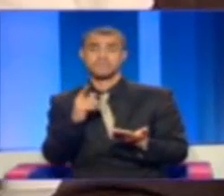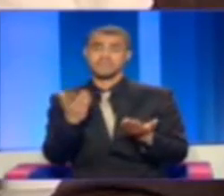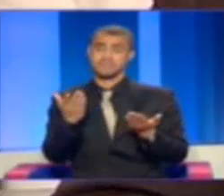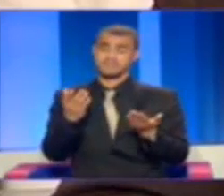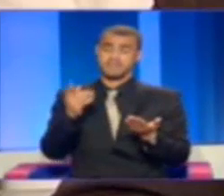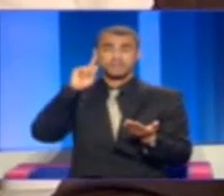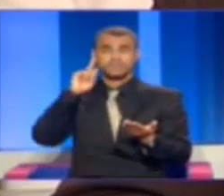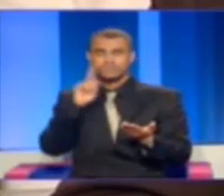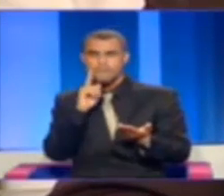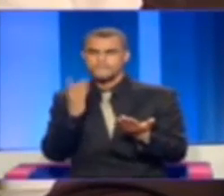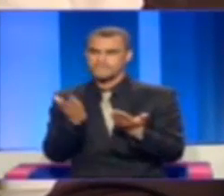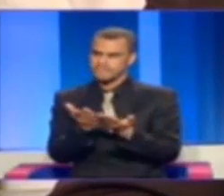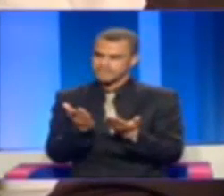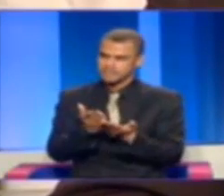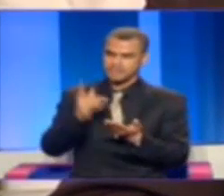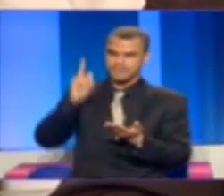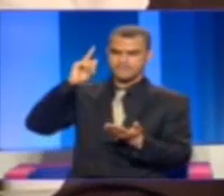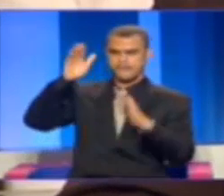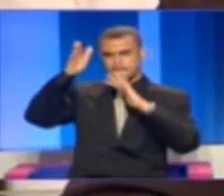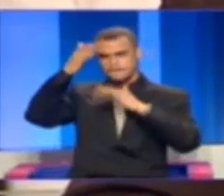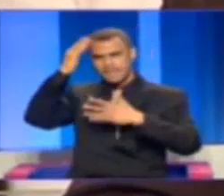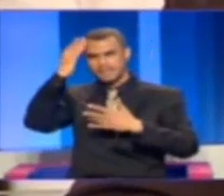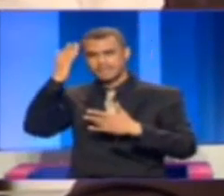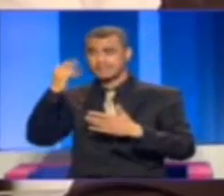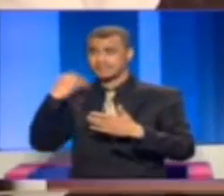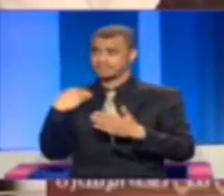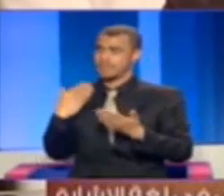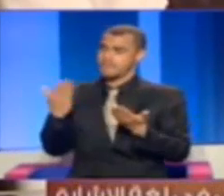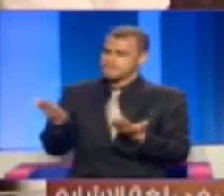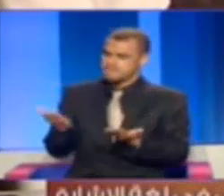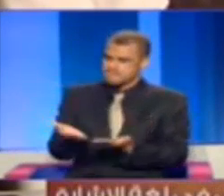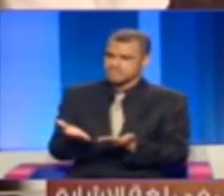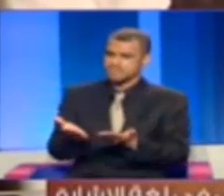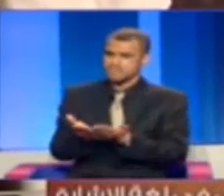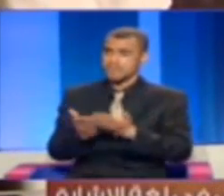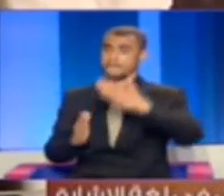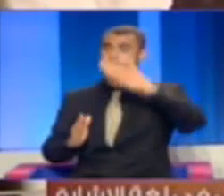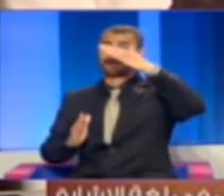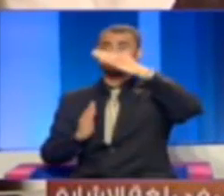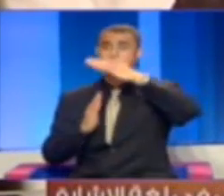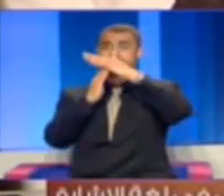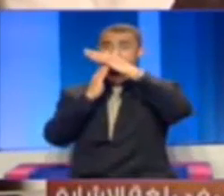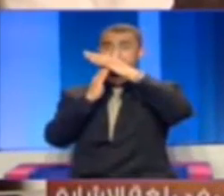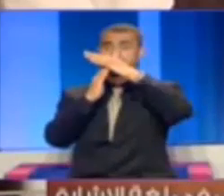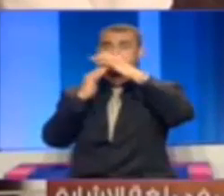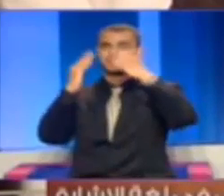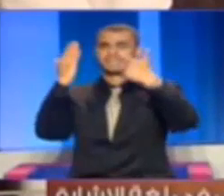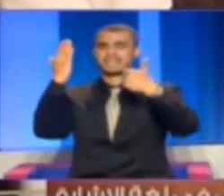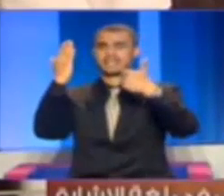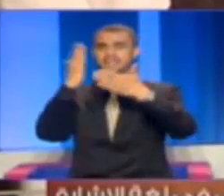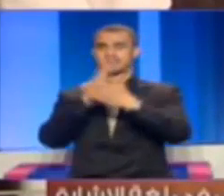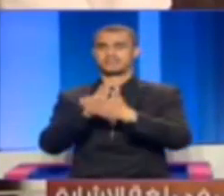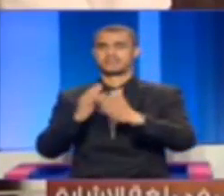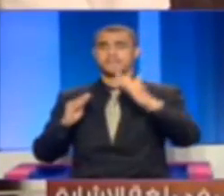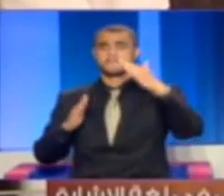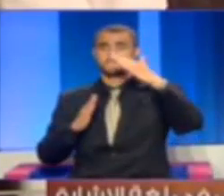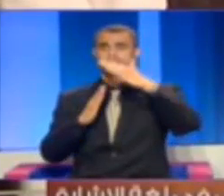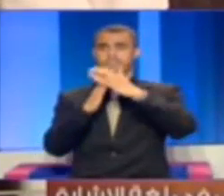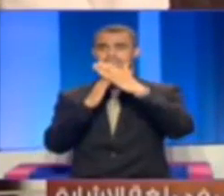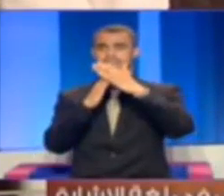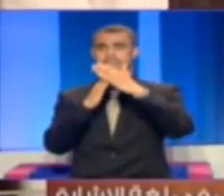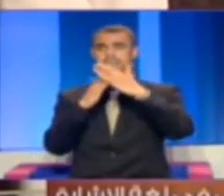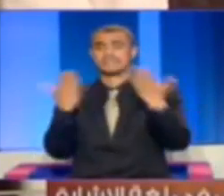التعليم معروف دابا في المغرب، وهو مع الاسف ملي كيدخلوا المدرسه ما كيفوتوش السادس اساسي، هذه في مدارس خاصه ديال